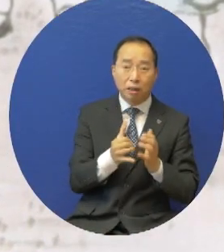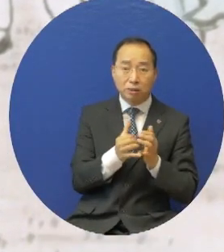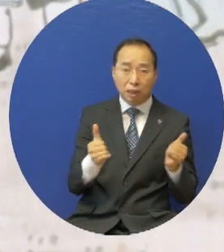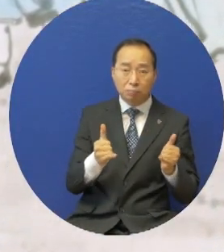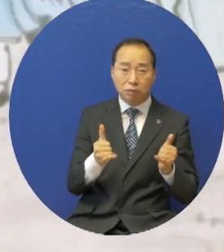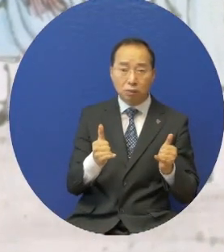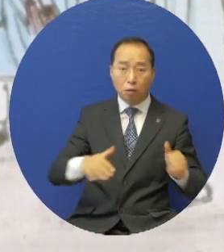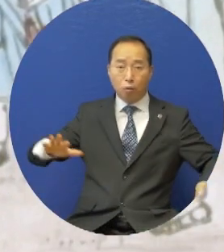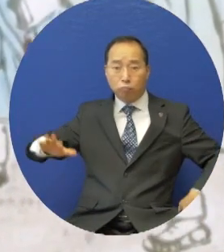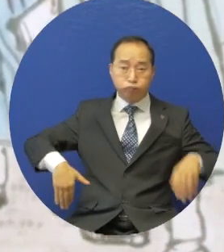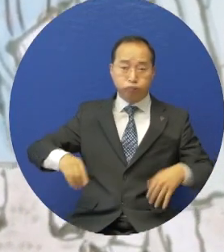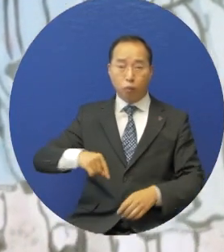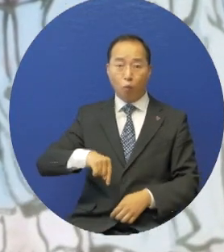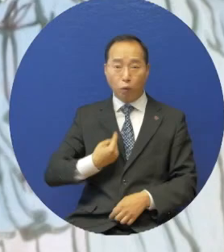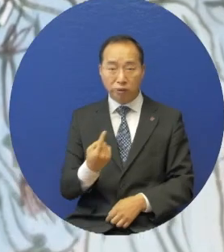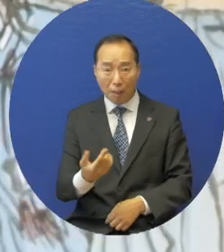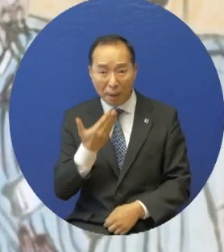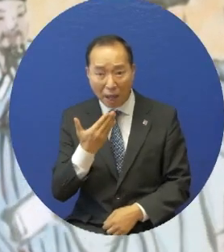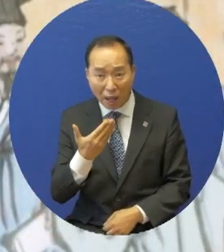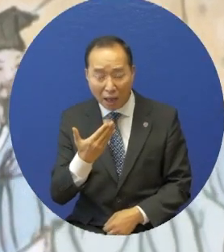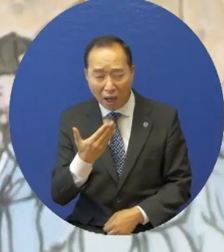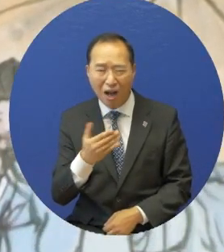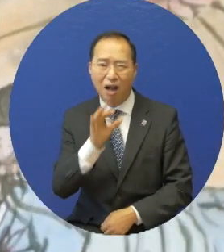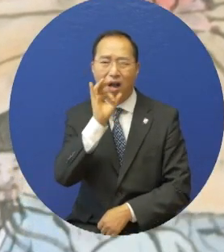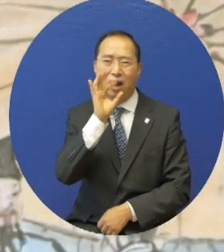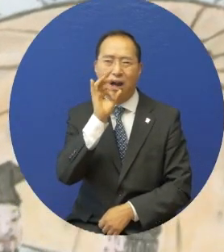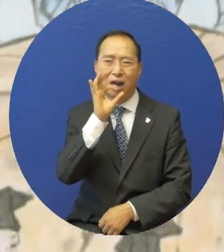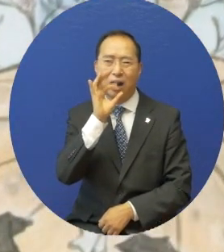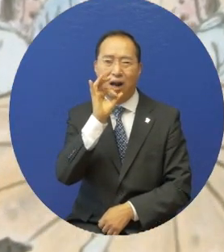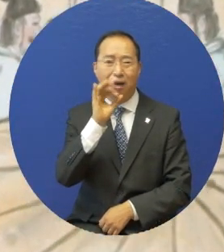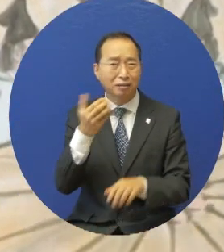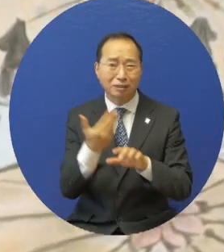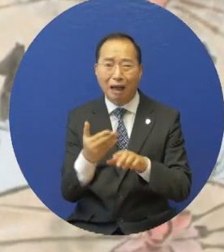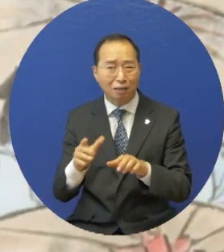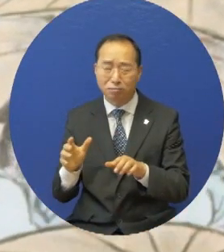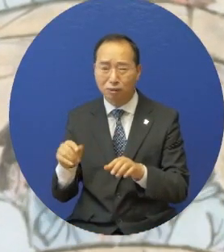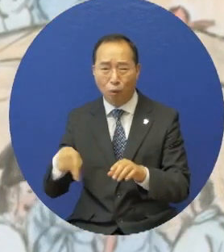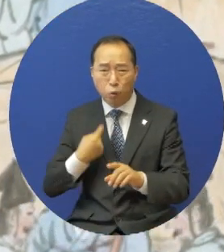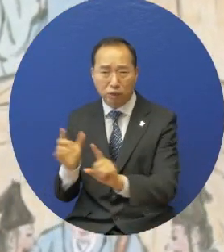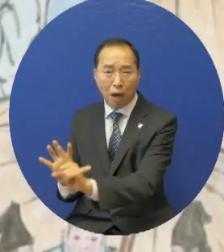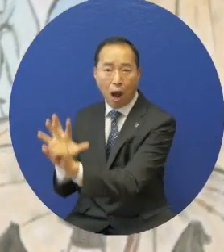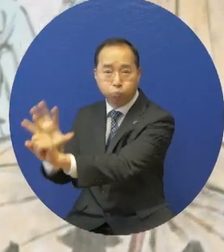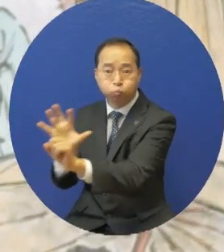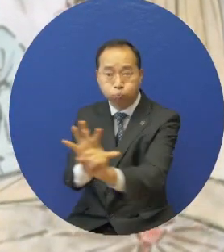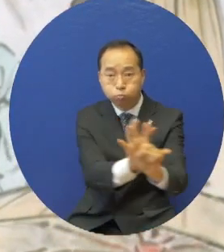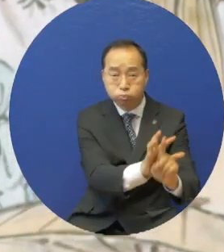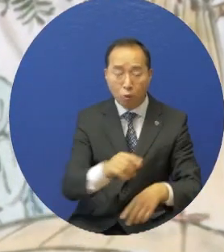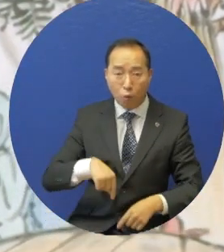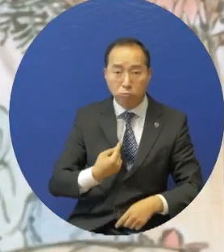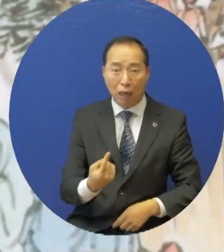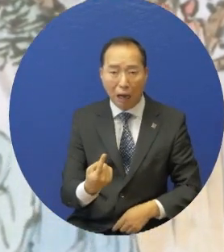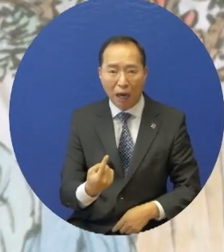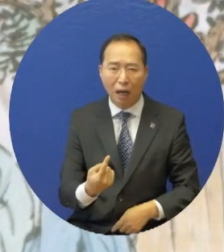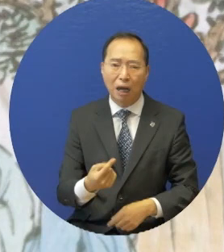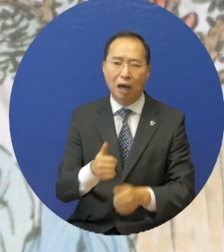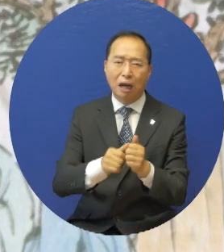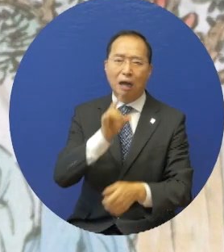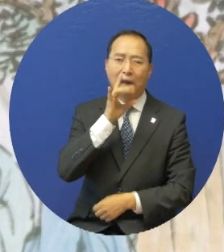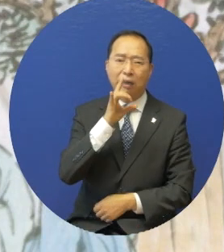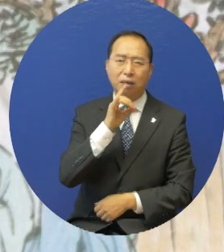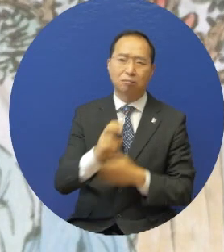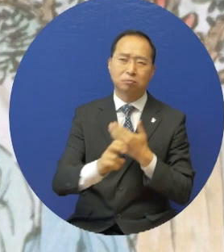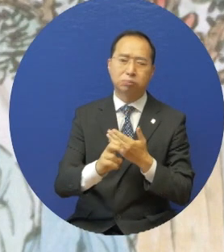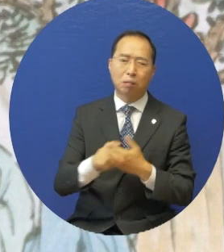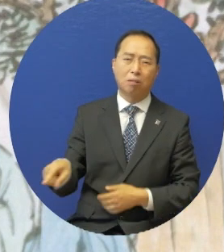가난한 사람들이 그냥 단순히 붓벼루 종이만 마련했던 것이 아니라요. 이런 시스템이 있었기 때문에 즉 비공식적인